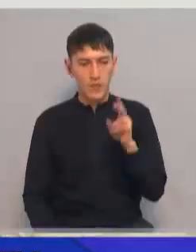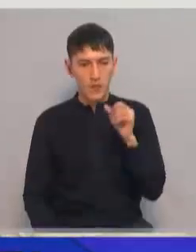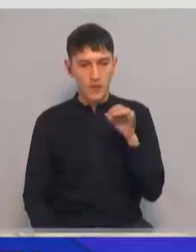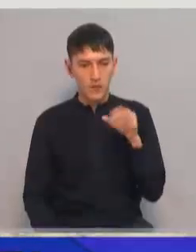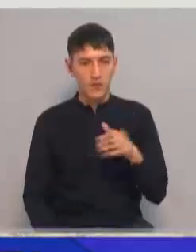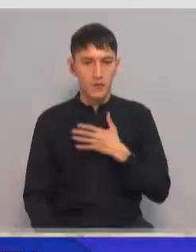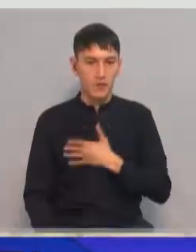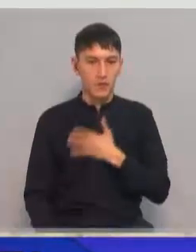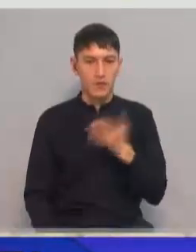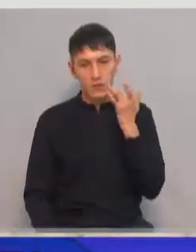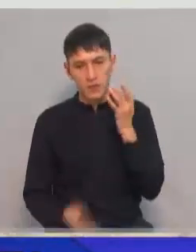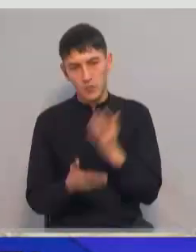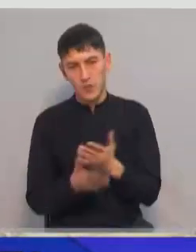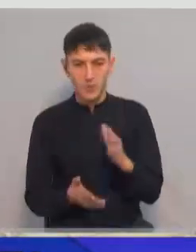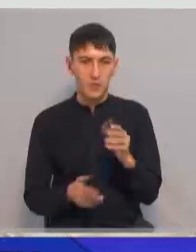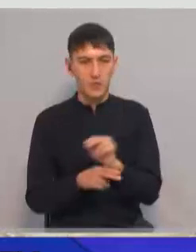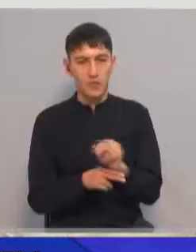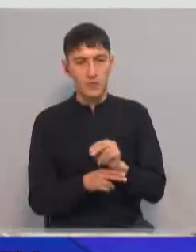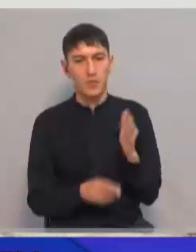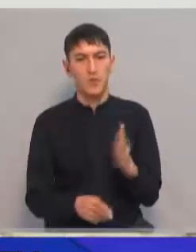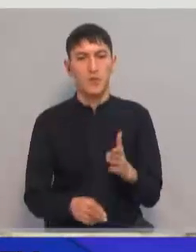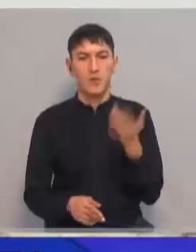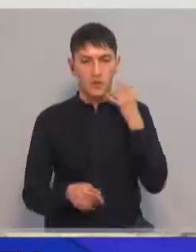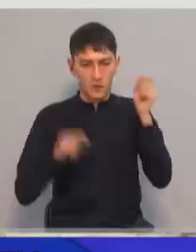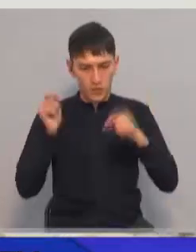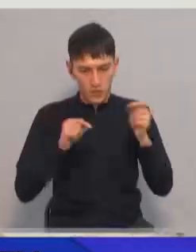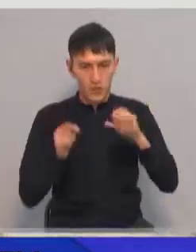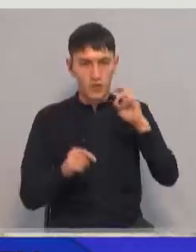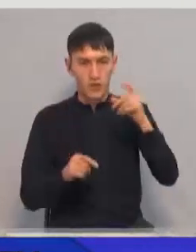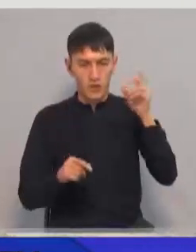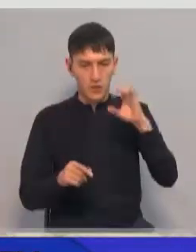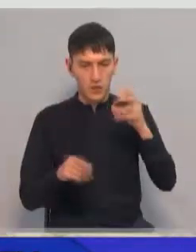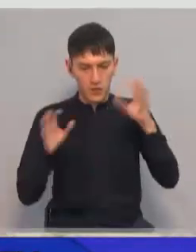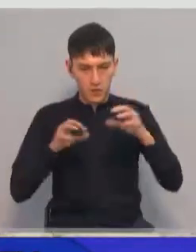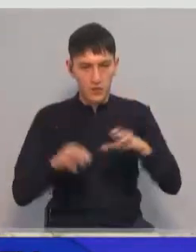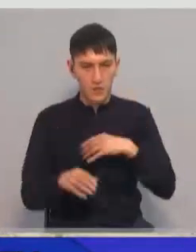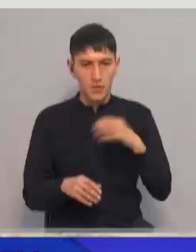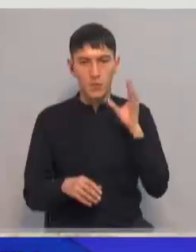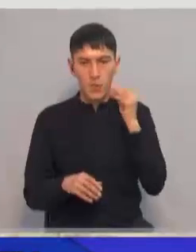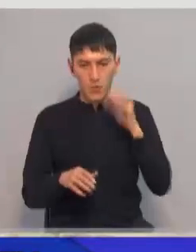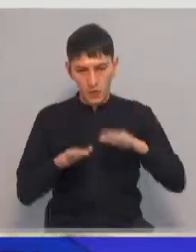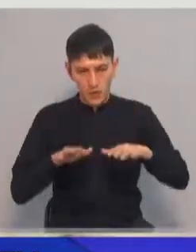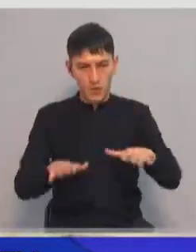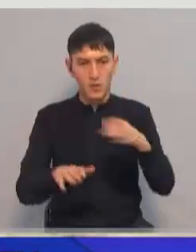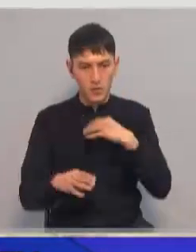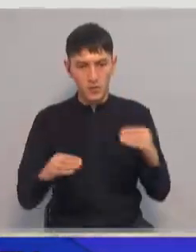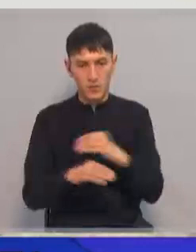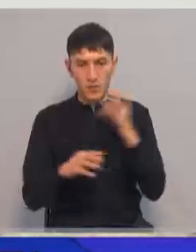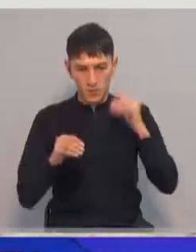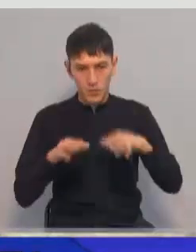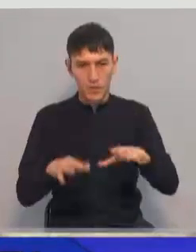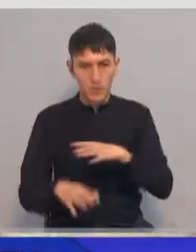сапасы. Сондықтан сондай болады. Яңбыр, қар болады, су көлдейді.